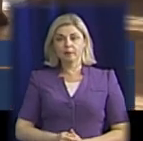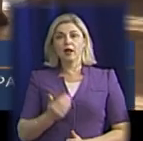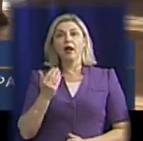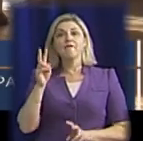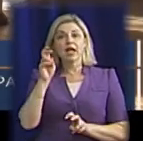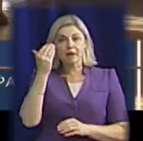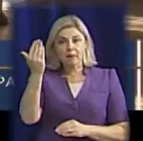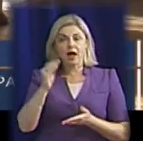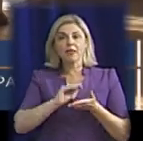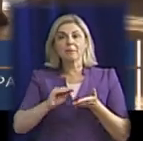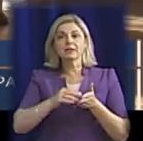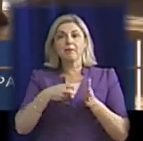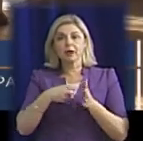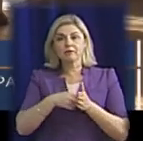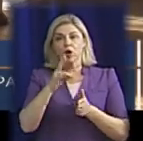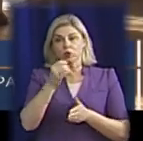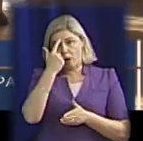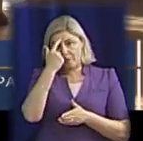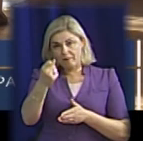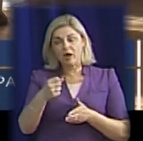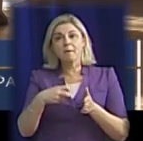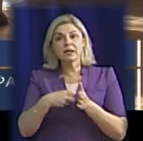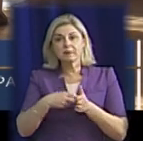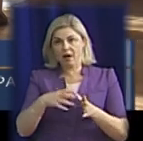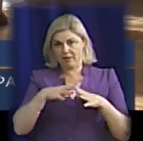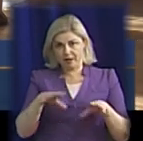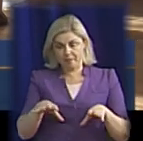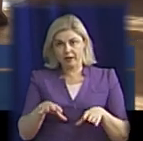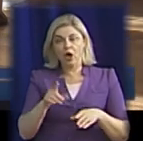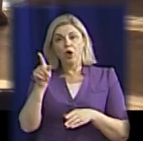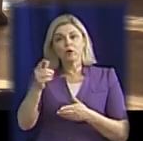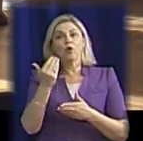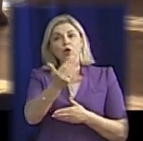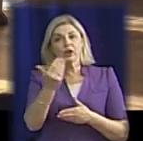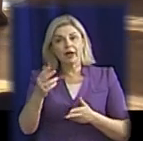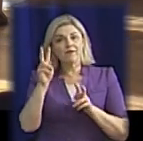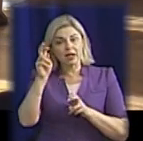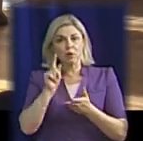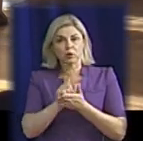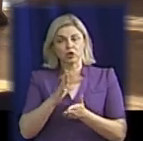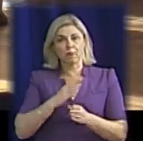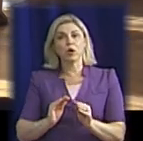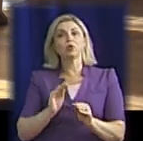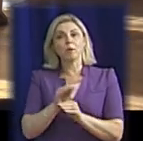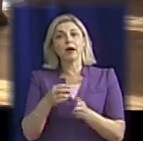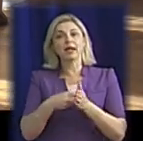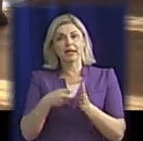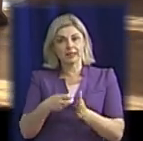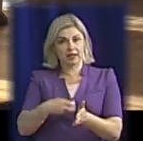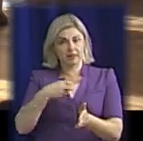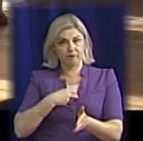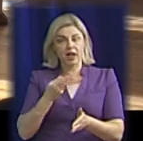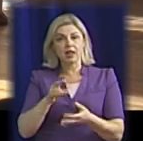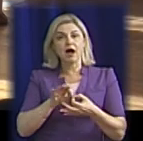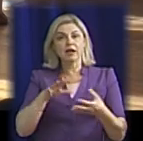але попередження листа не надходило. Вони повинні були додатковий лист надіслати для